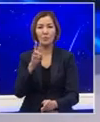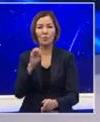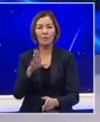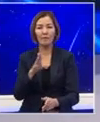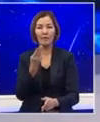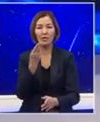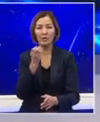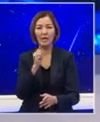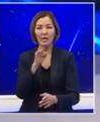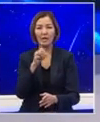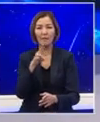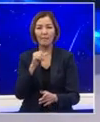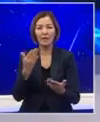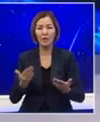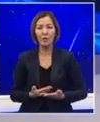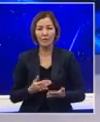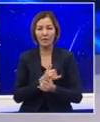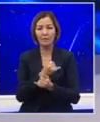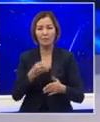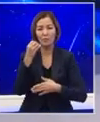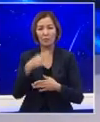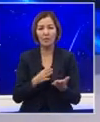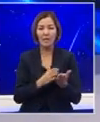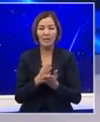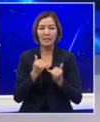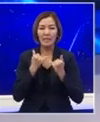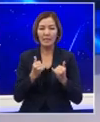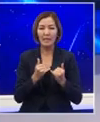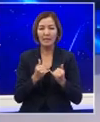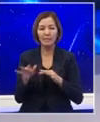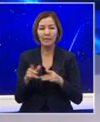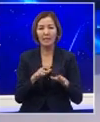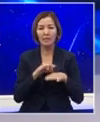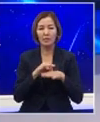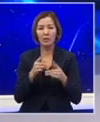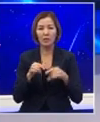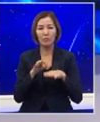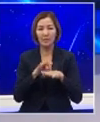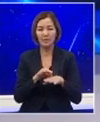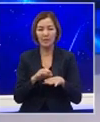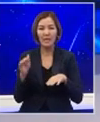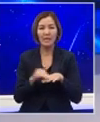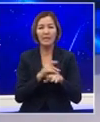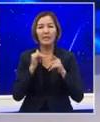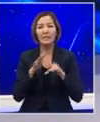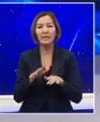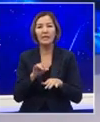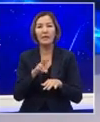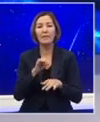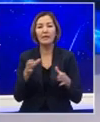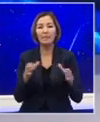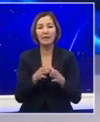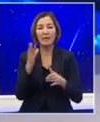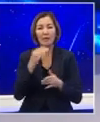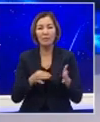Қонаевтағы Шарапат әлеуметтік қызмет көрсету орталығында ардагерлерді ардақтай қатты мерекелік іс-шара ұйымдастырылды. Игі іске Аманат